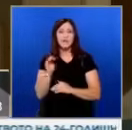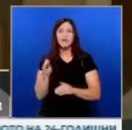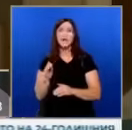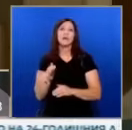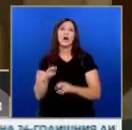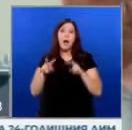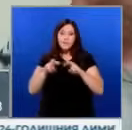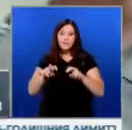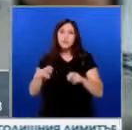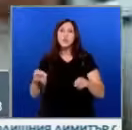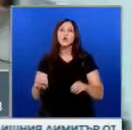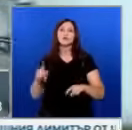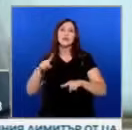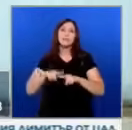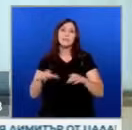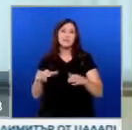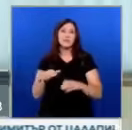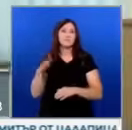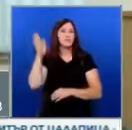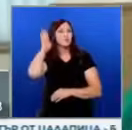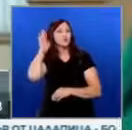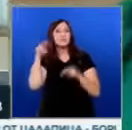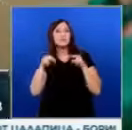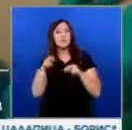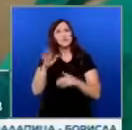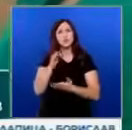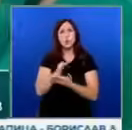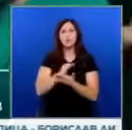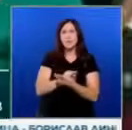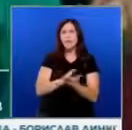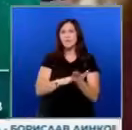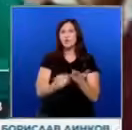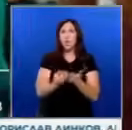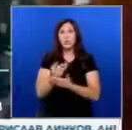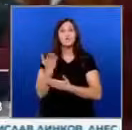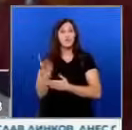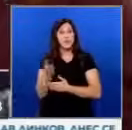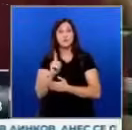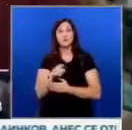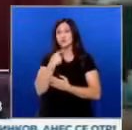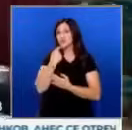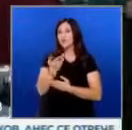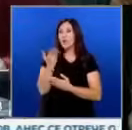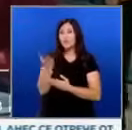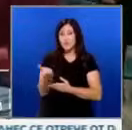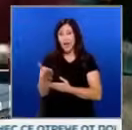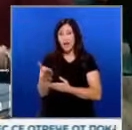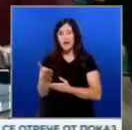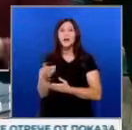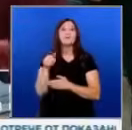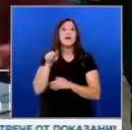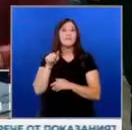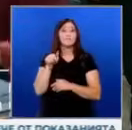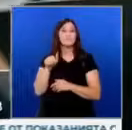анализирани от съдебния състав. Изслушваме свидетелите, ще се оценяват фактите отново. Тези, които са заявени от тях съответно в